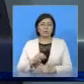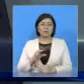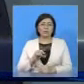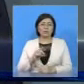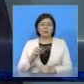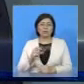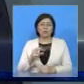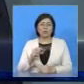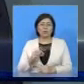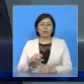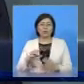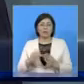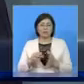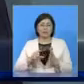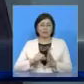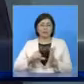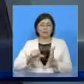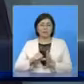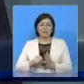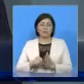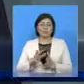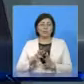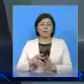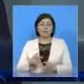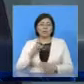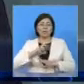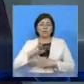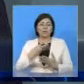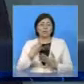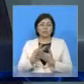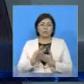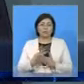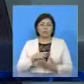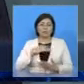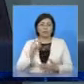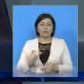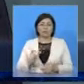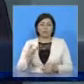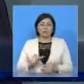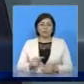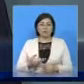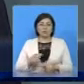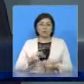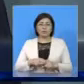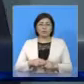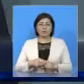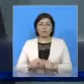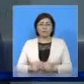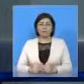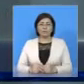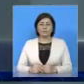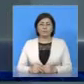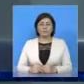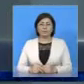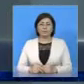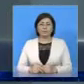осы қоғамдық кеңестің мүшелерімен ел аралап, сонда да көп халық ішінде осы неге